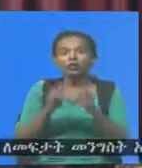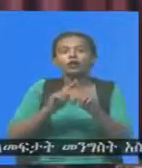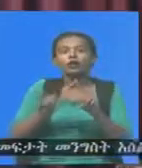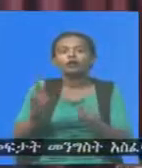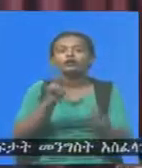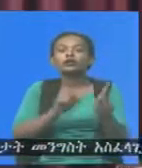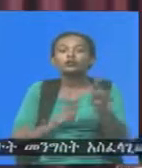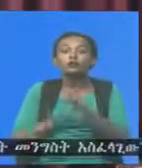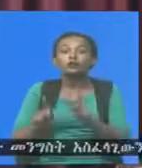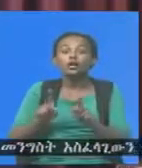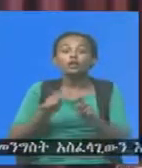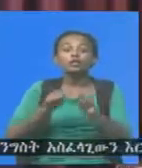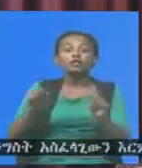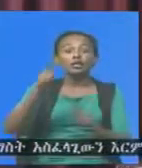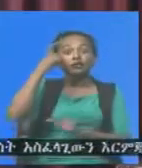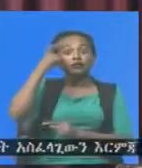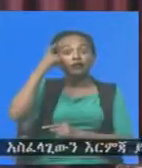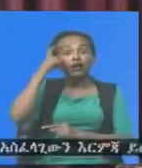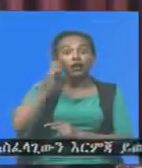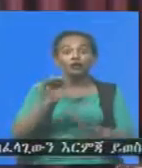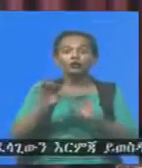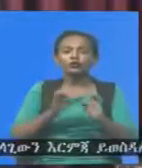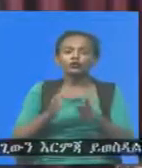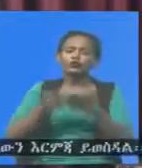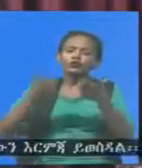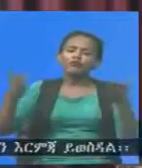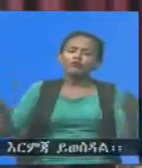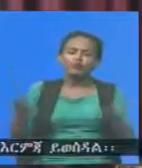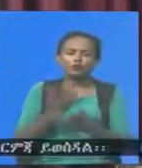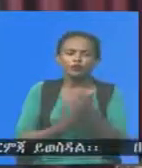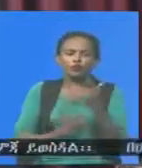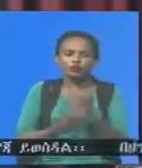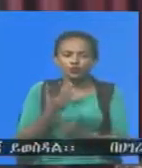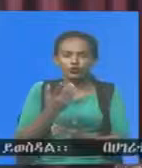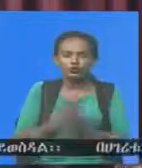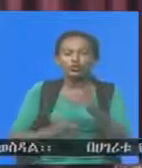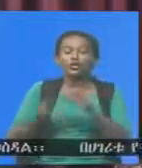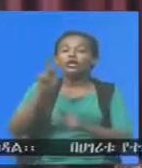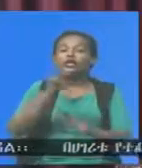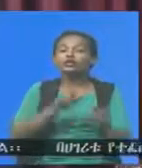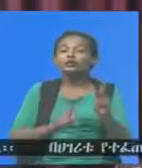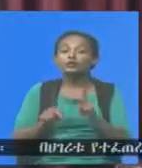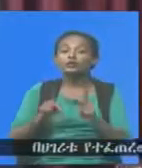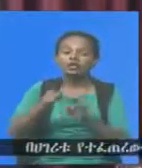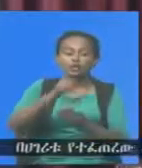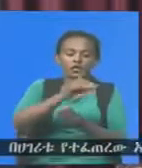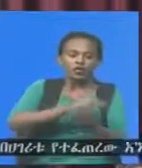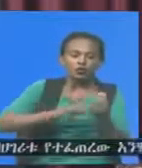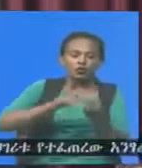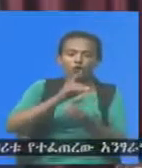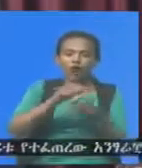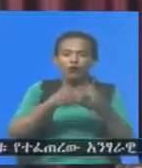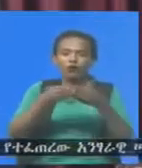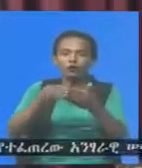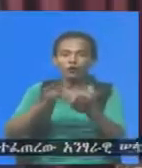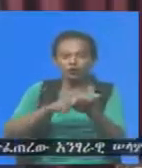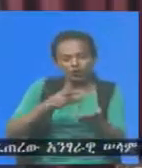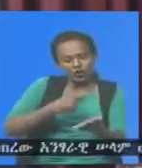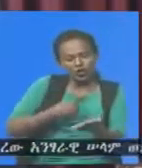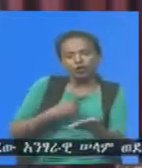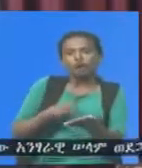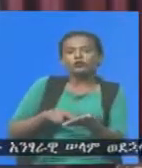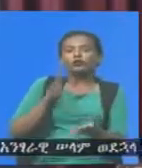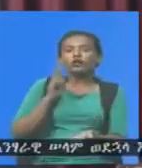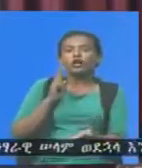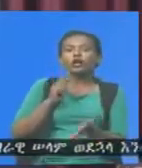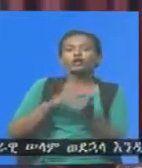ህዝብ በተለይ ትግራይ በተደረጉ ሰፋፊ ውይይቶች ህዝብ ለክልሉ አመራሮች አንስቷል ለኔም አንስቶልኛል